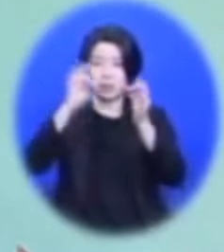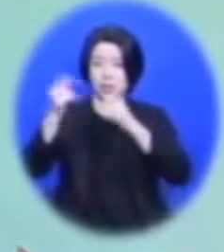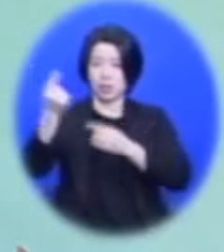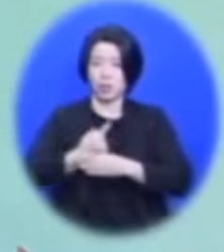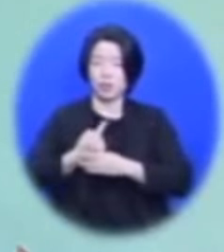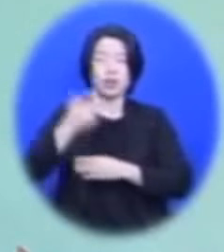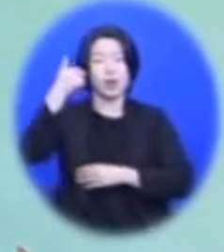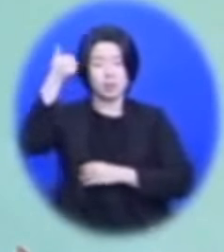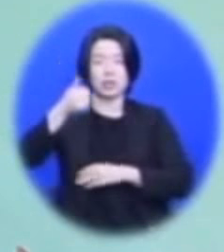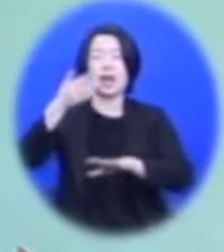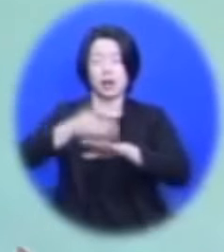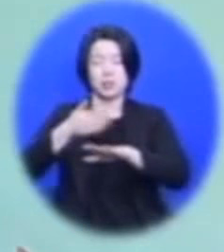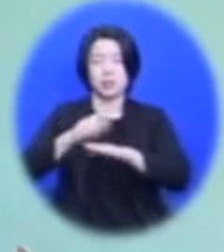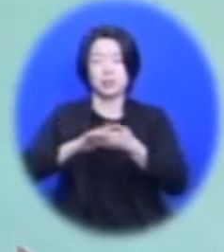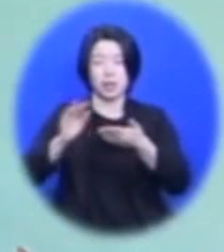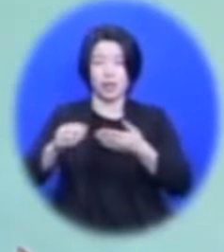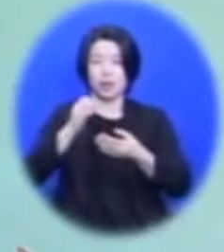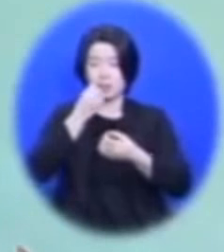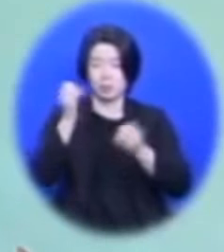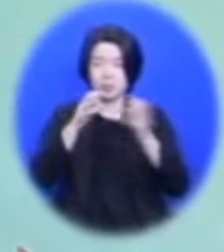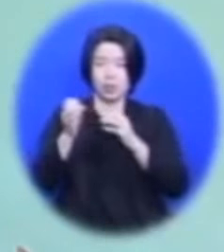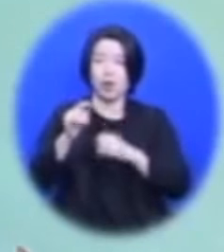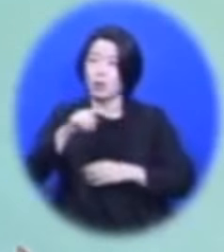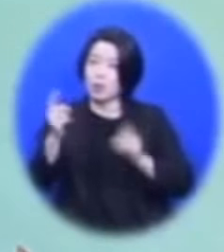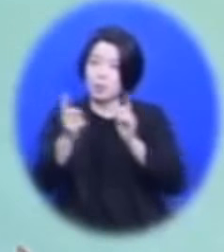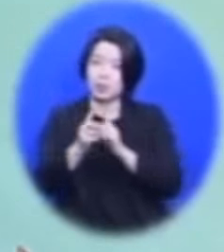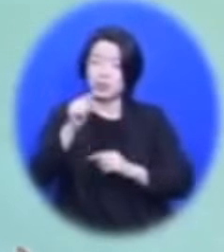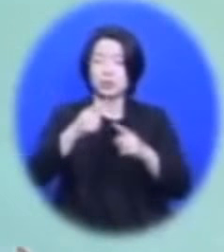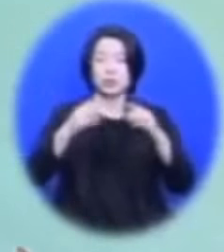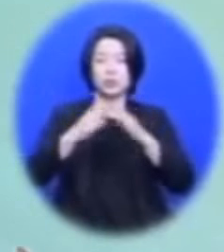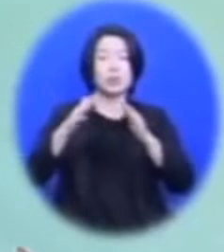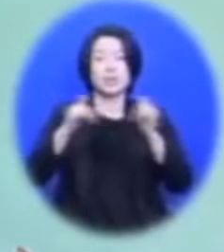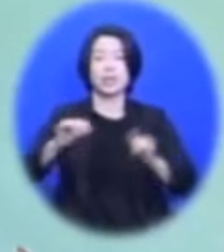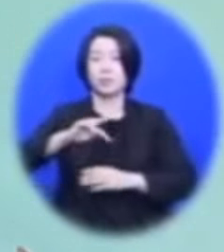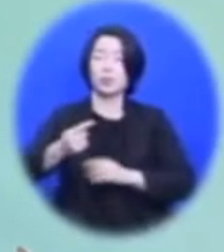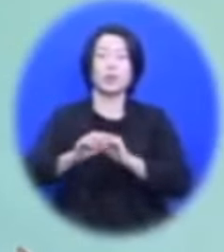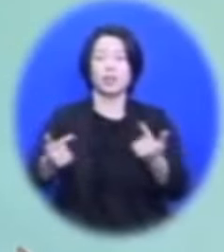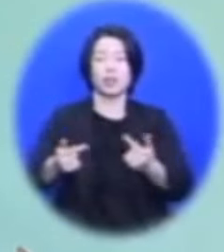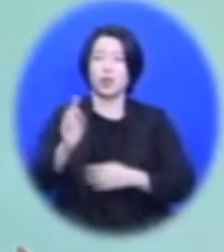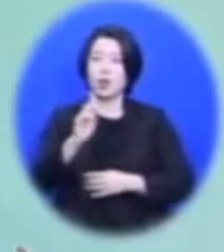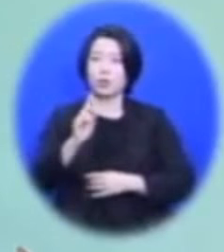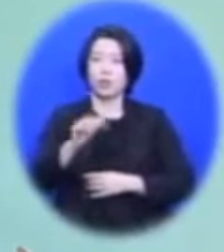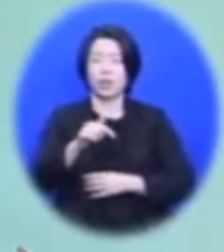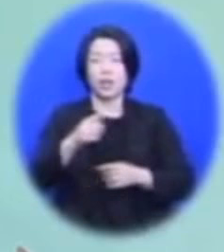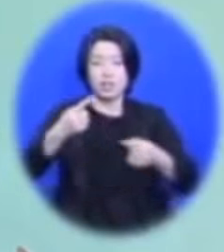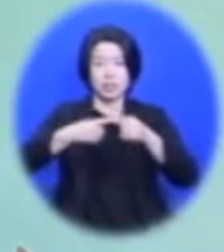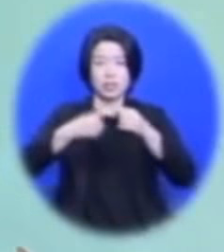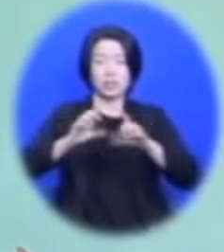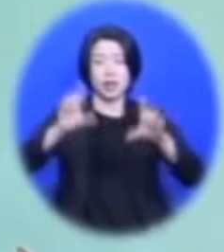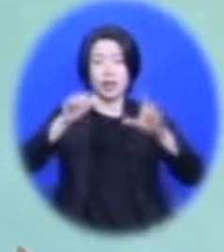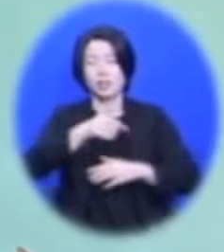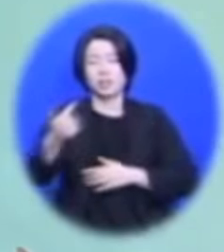목사님 감사하다고. 그래서 만나보니까 그 교회 교인도 아니세요. 어떻게 첫째 날 저녁 집회 왔다가